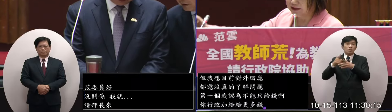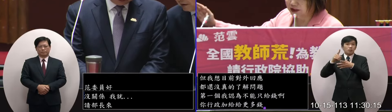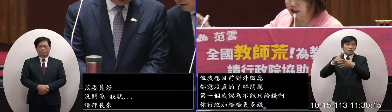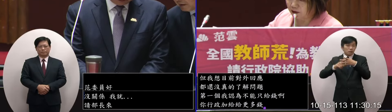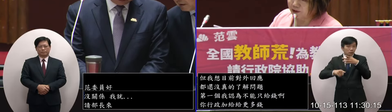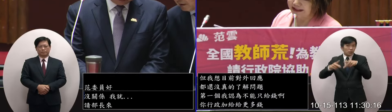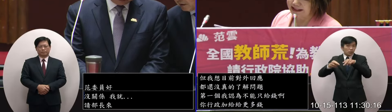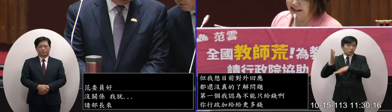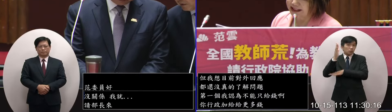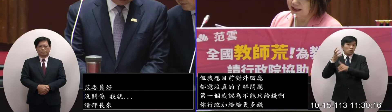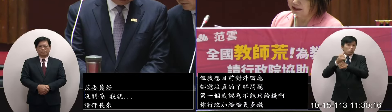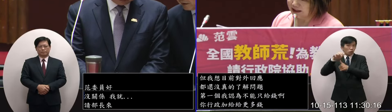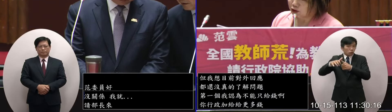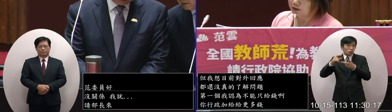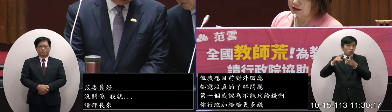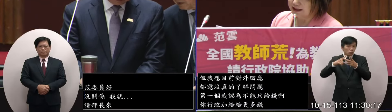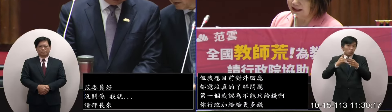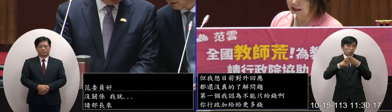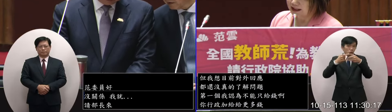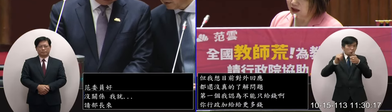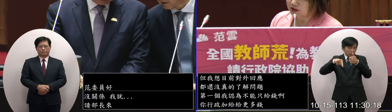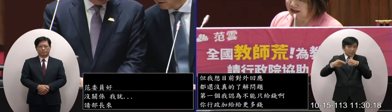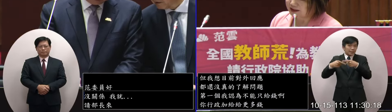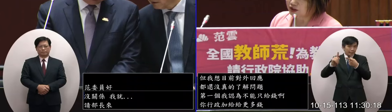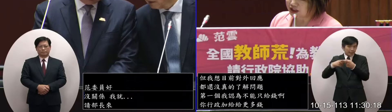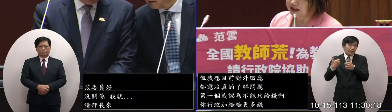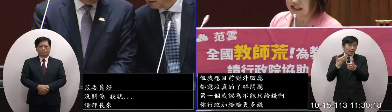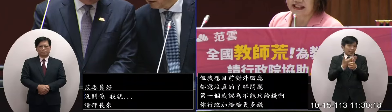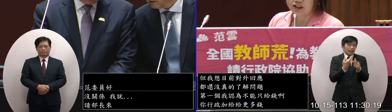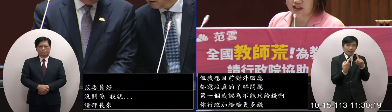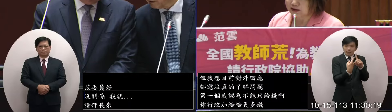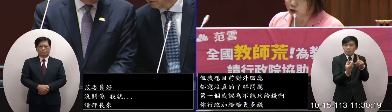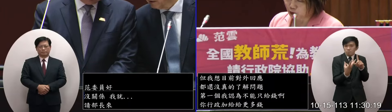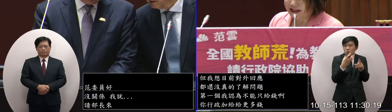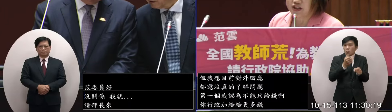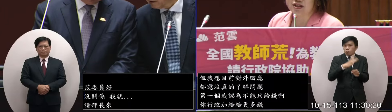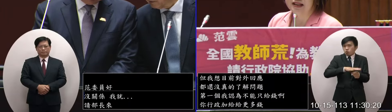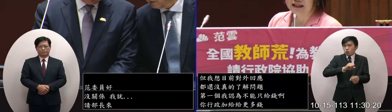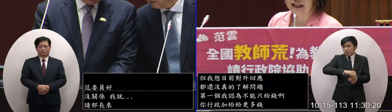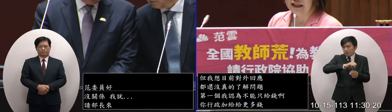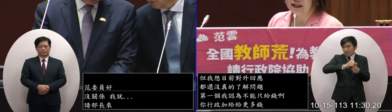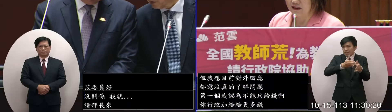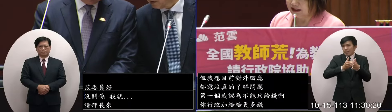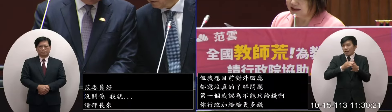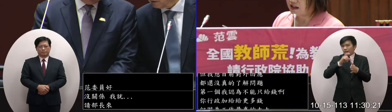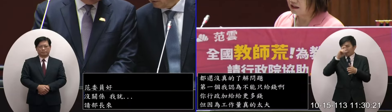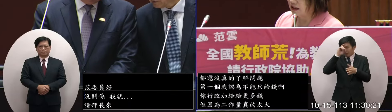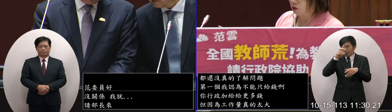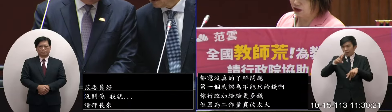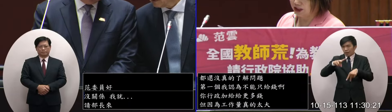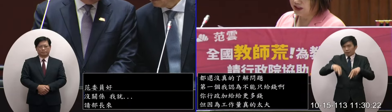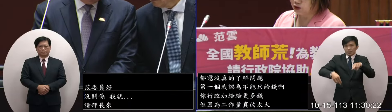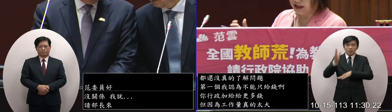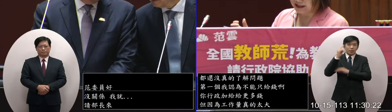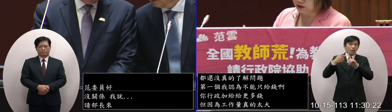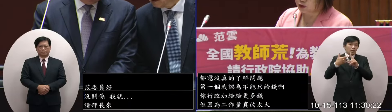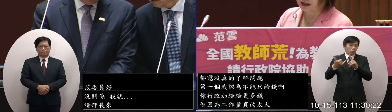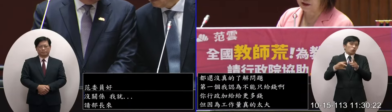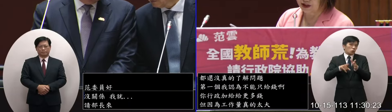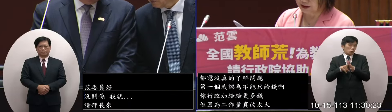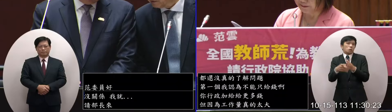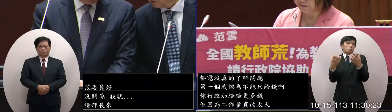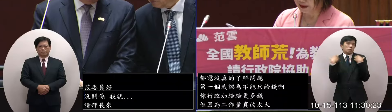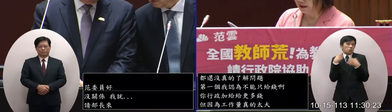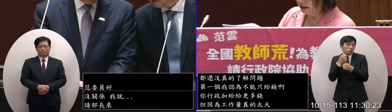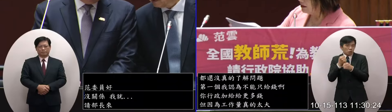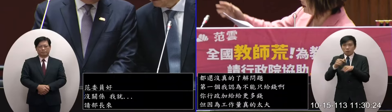给教育体系更多的人力，要增设行政专职人力，哦，让老师专心做